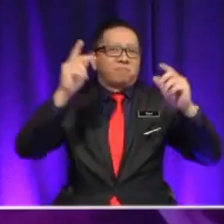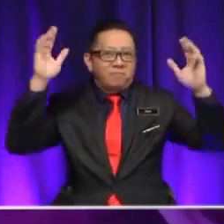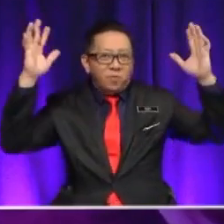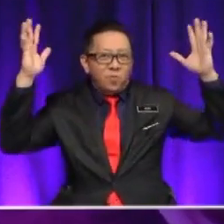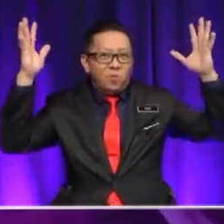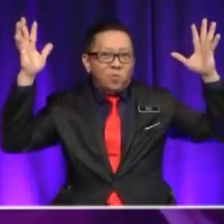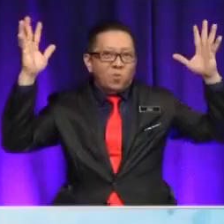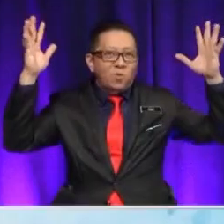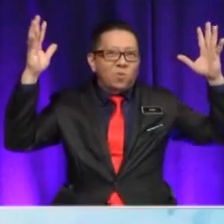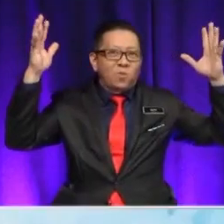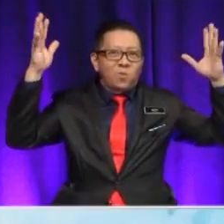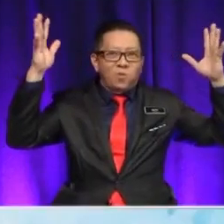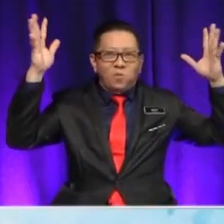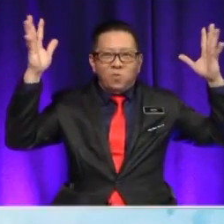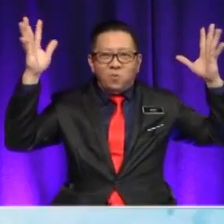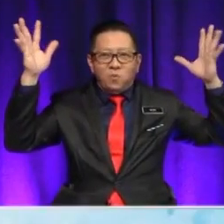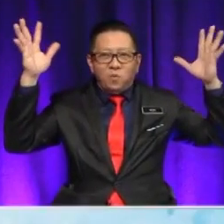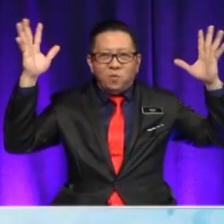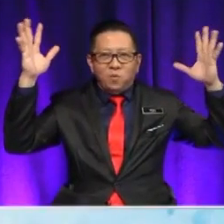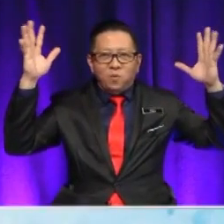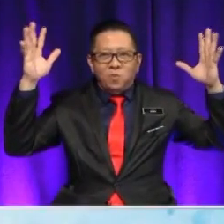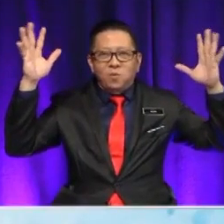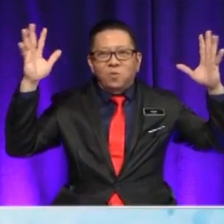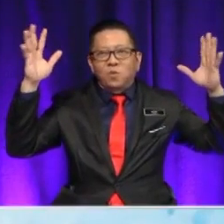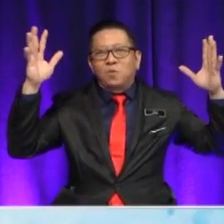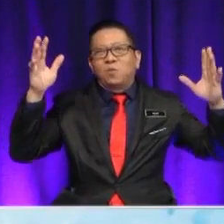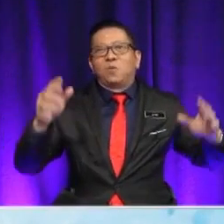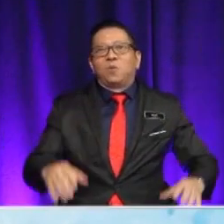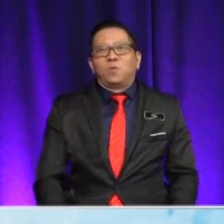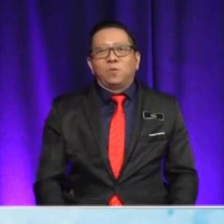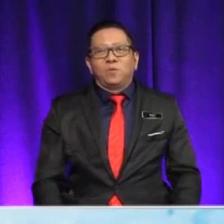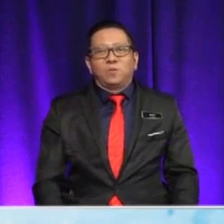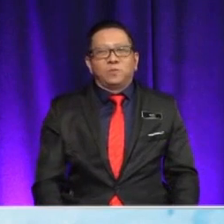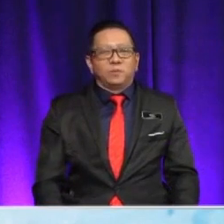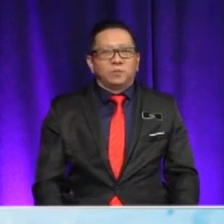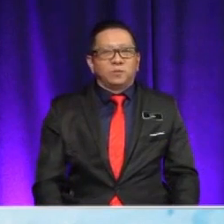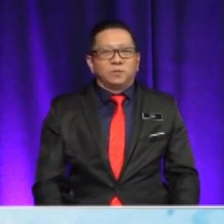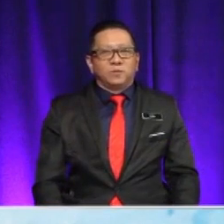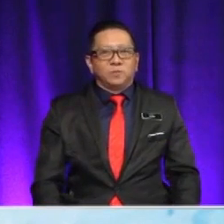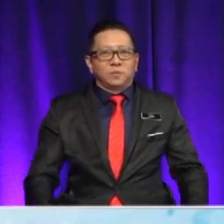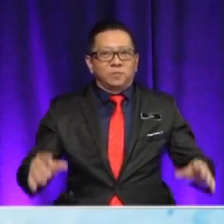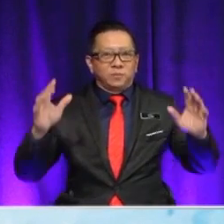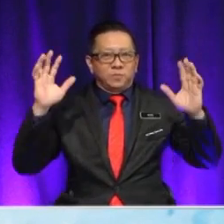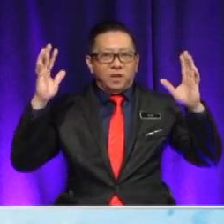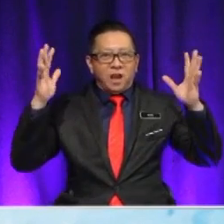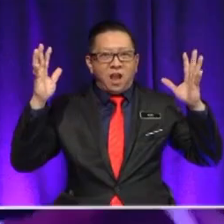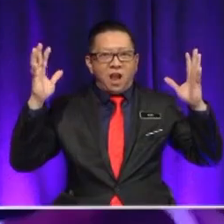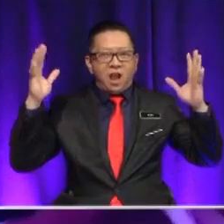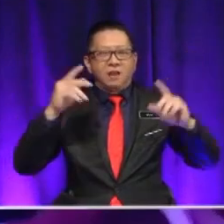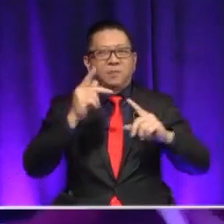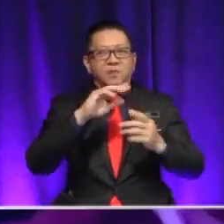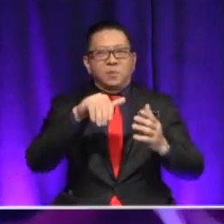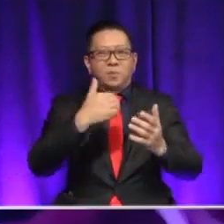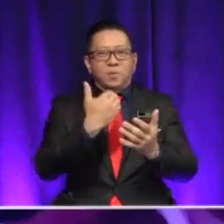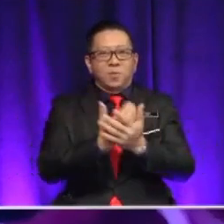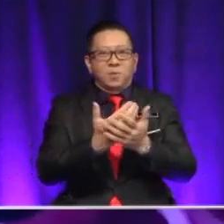anda semua? Tahniah. Hebat, semua boleh tepukan. Tahniah. Tak lupa juga kepada yang berada di rumah. Terima kasih